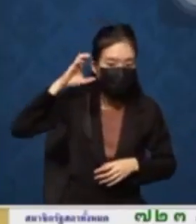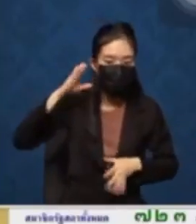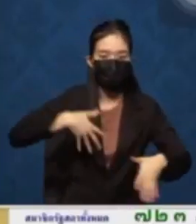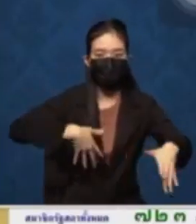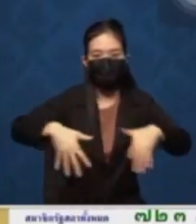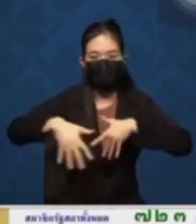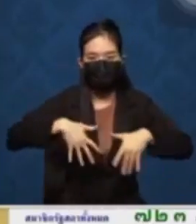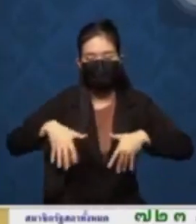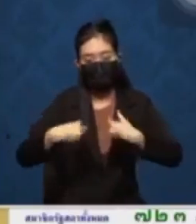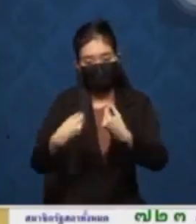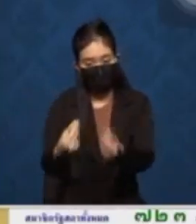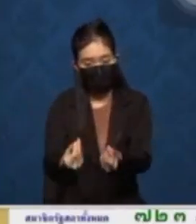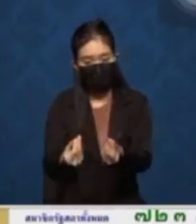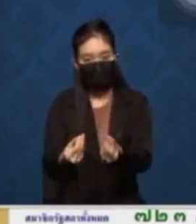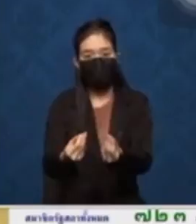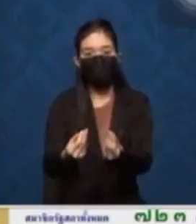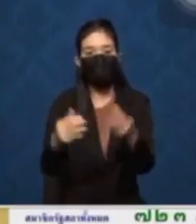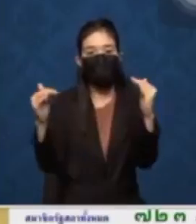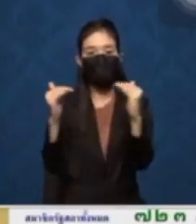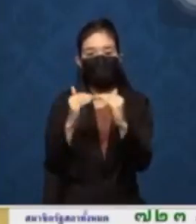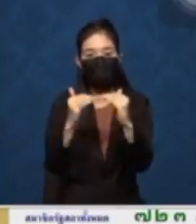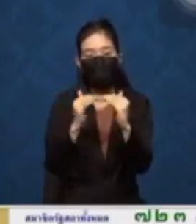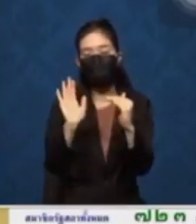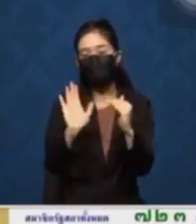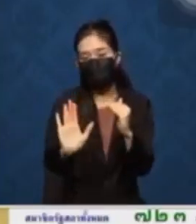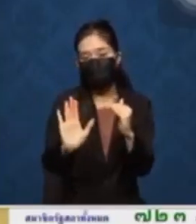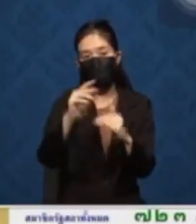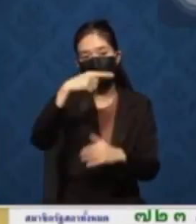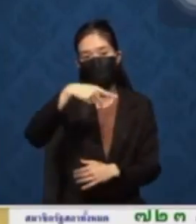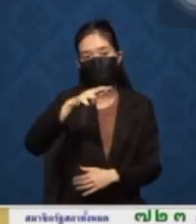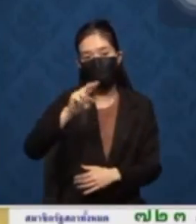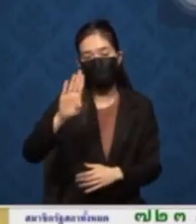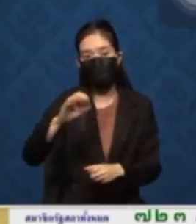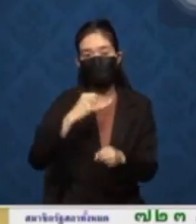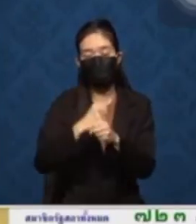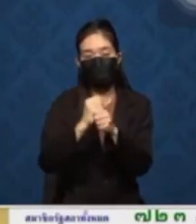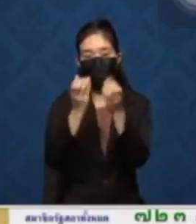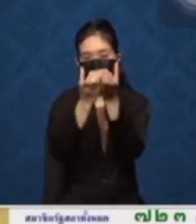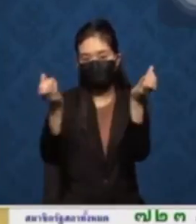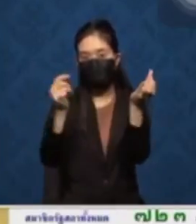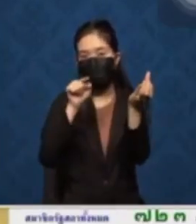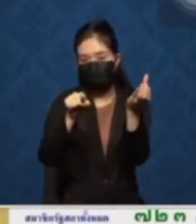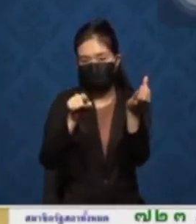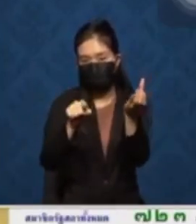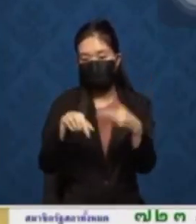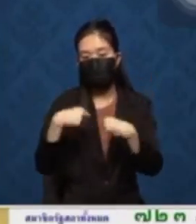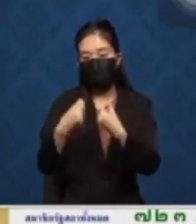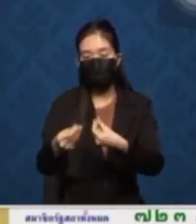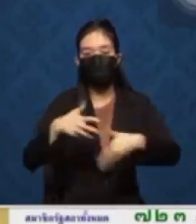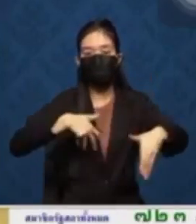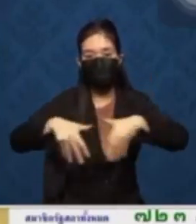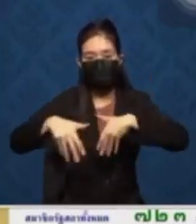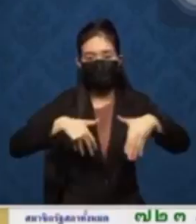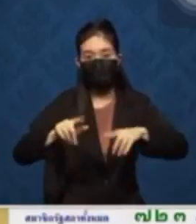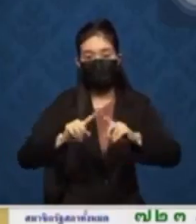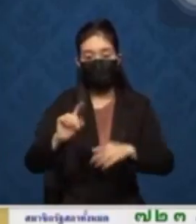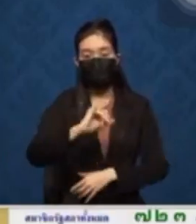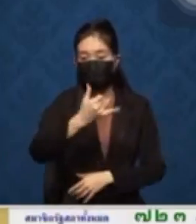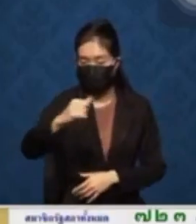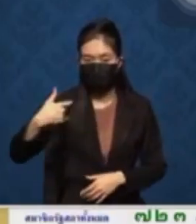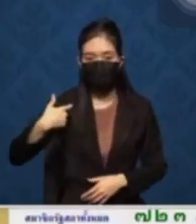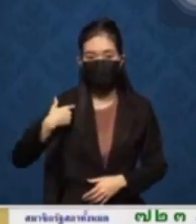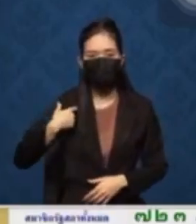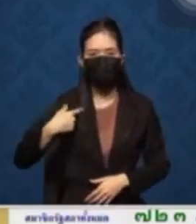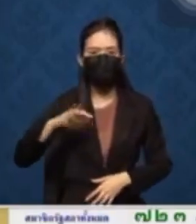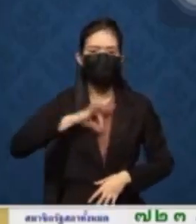ฐธรรมนูญฉบับนี้เพื่อสร้างระบบการเมืองที่ไว้วางใจประชาชนและถึงแม้ท่านอาจจะยังไม่เห็นด้วยกับผมนะครับว่าระบบ